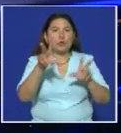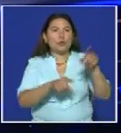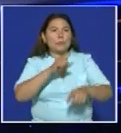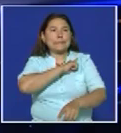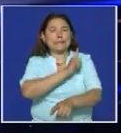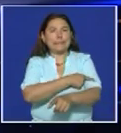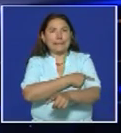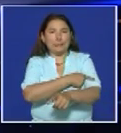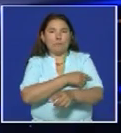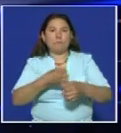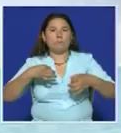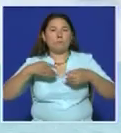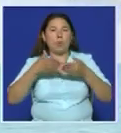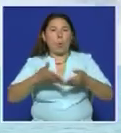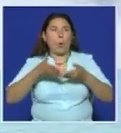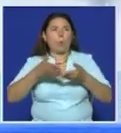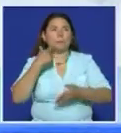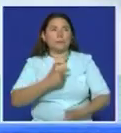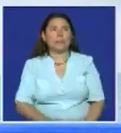более мощной техники.